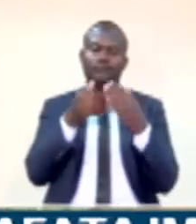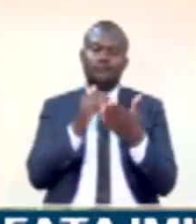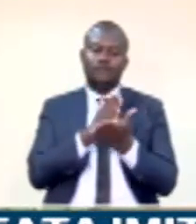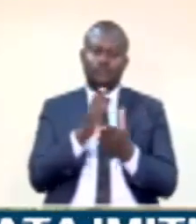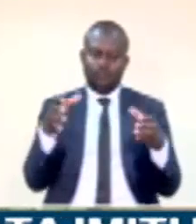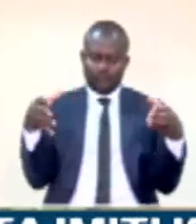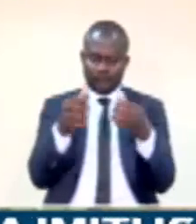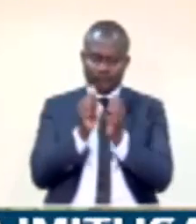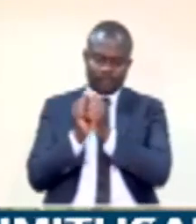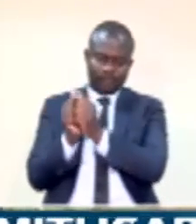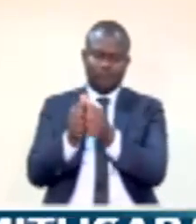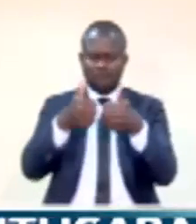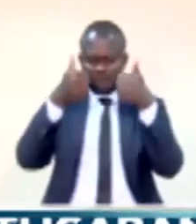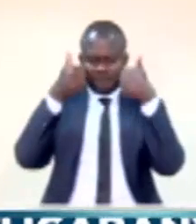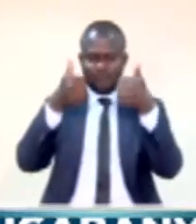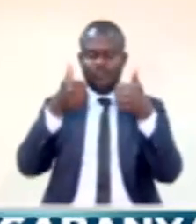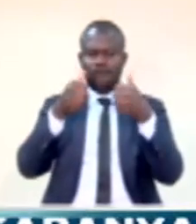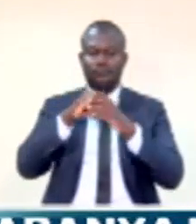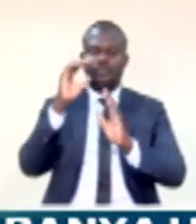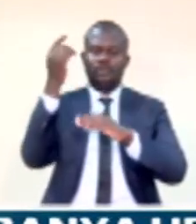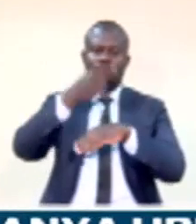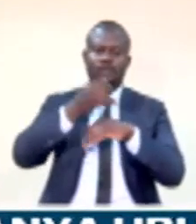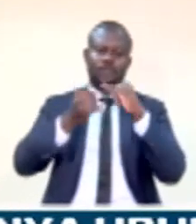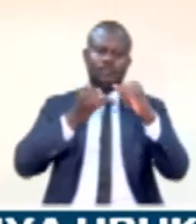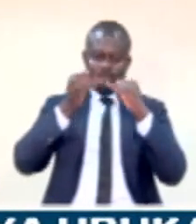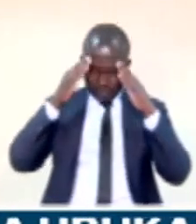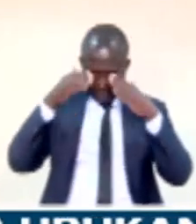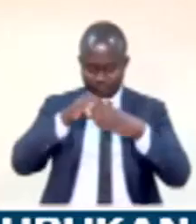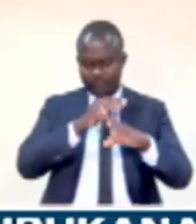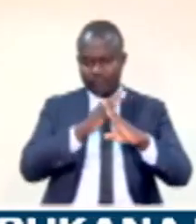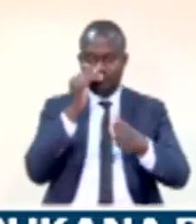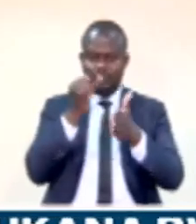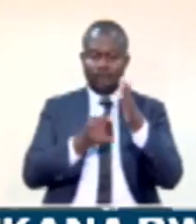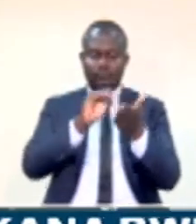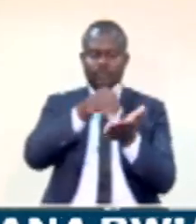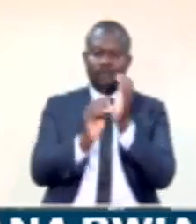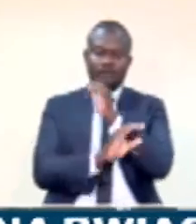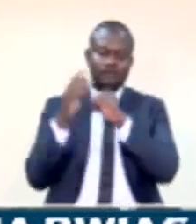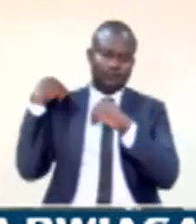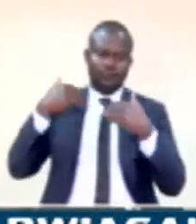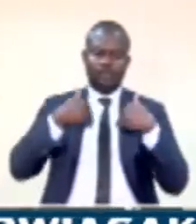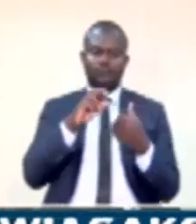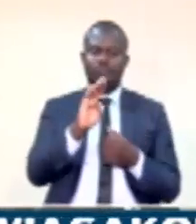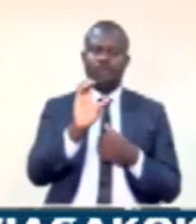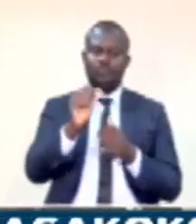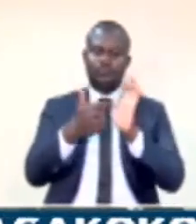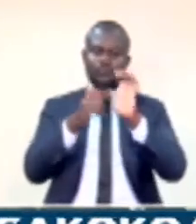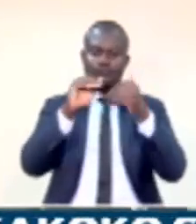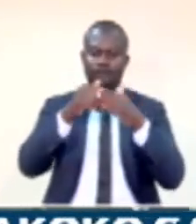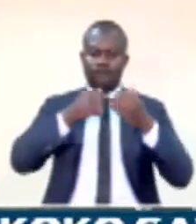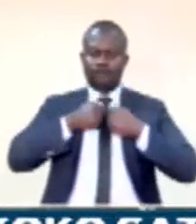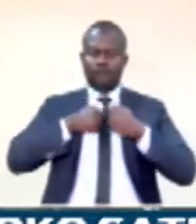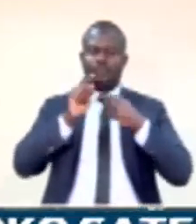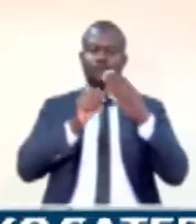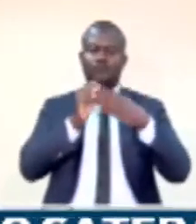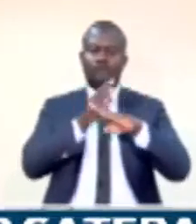bishira hamwe bameze neza mu kwizihiza umunsi mpuzamahanga wahariwe kurwanya SIDA ikigo cy'igihugu gishinzwe ubuzima RBC cyagaragaje ko mu Rwanda